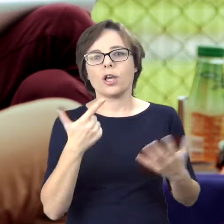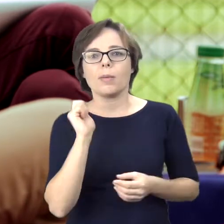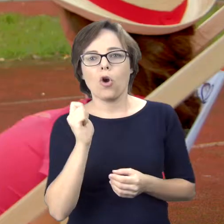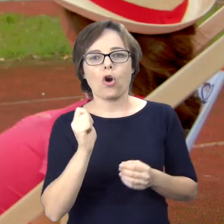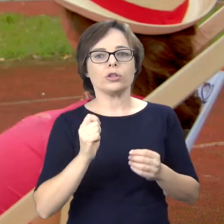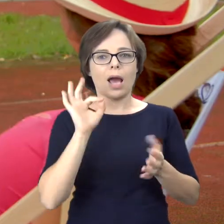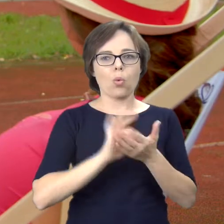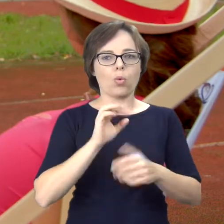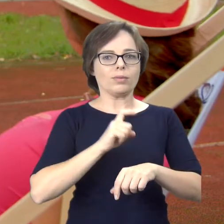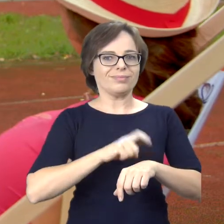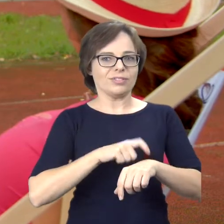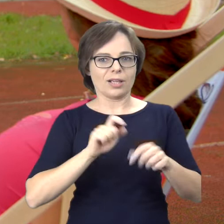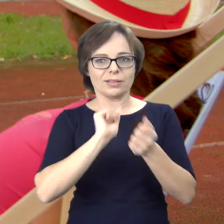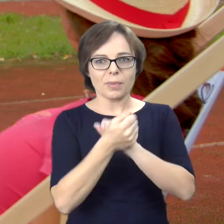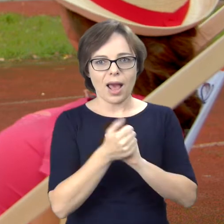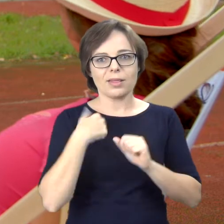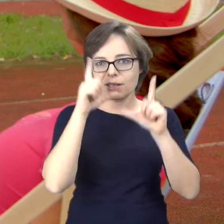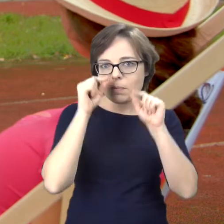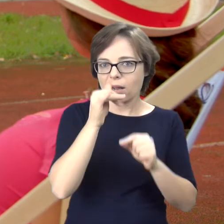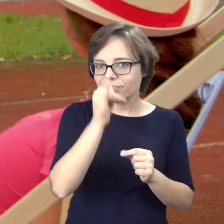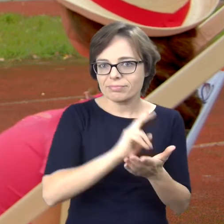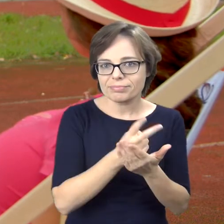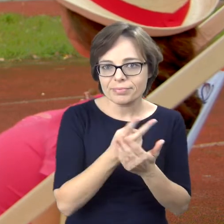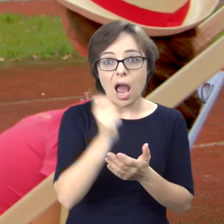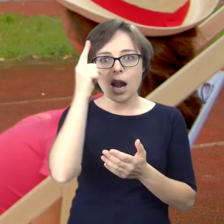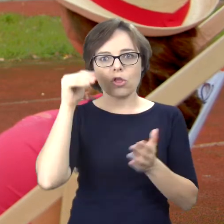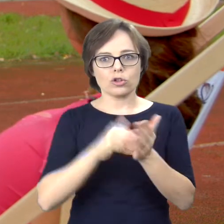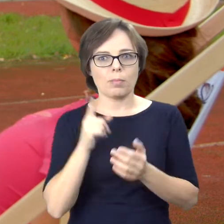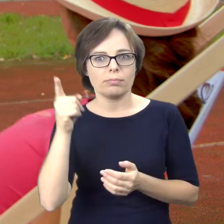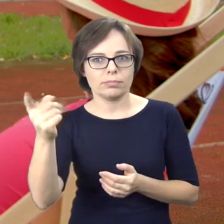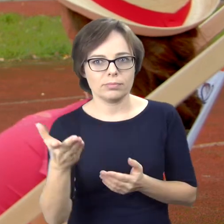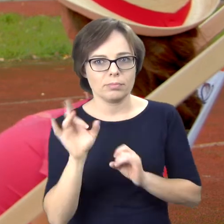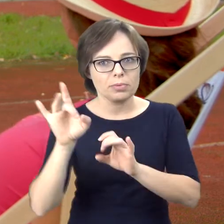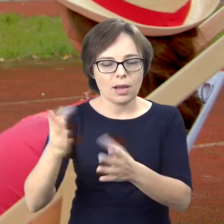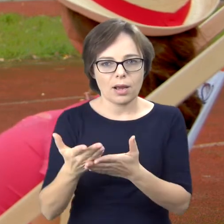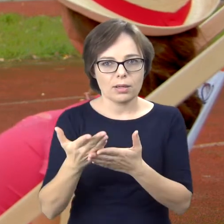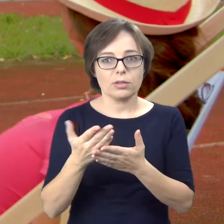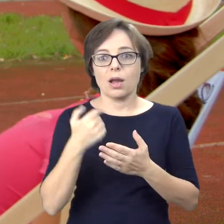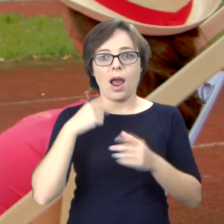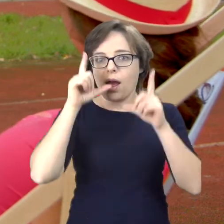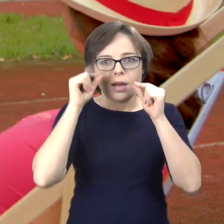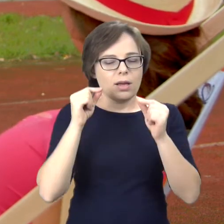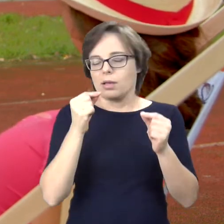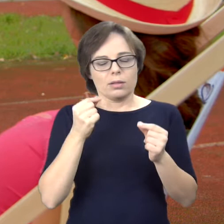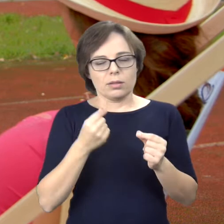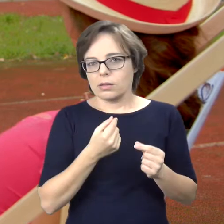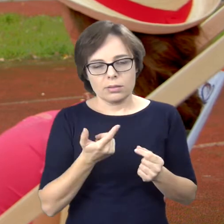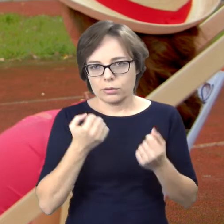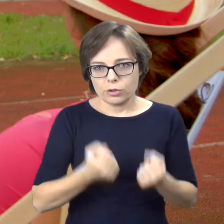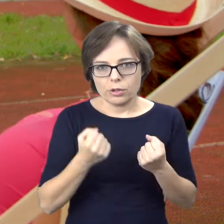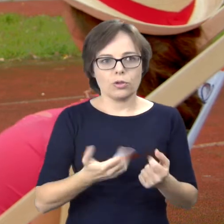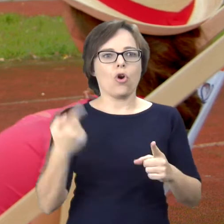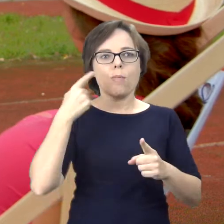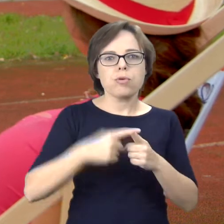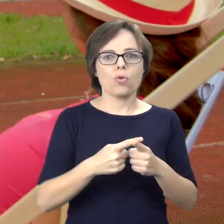strefy czasowej i nie możesz za bardzo spać, a rano trzeba biec, więc albo niewyspany, w ogóle bez treningu, bez, wiesz, rozprostowania nogi, siedząc cały czas